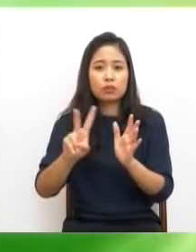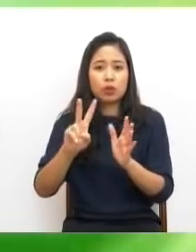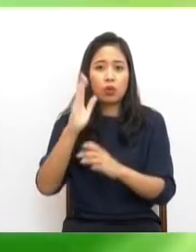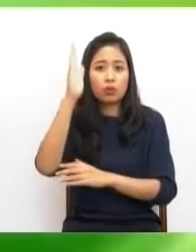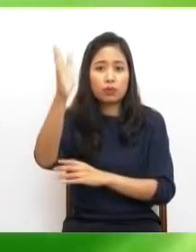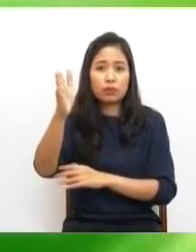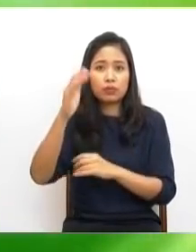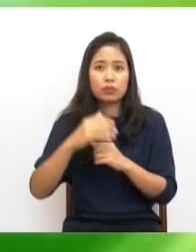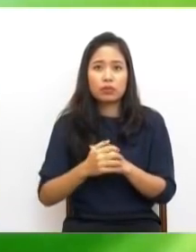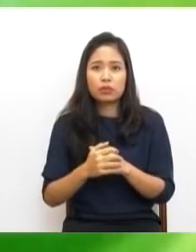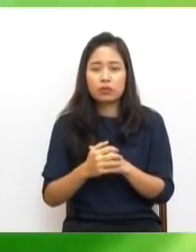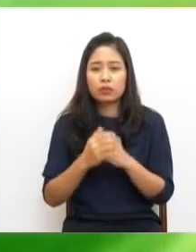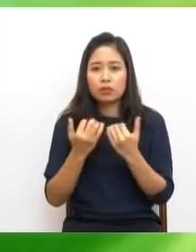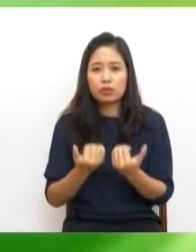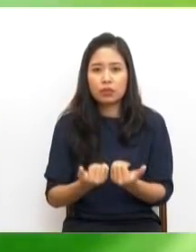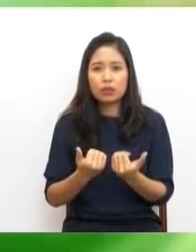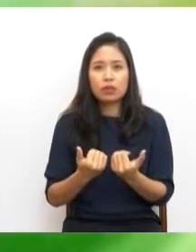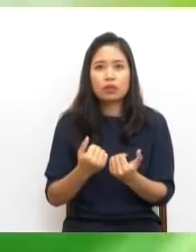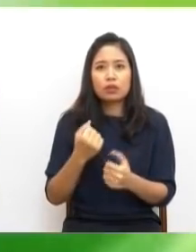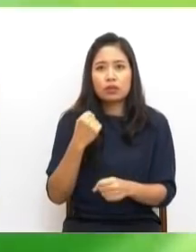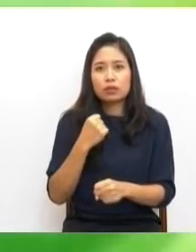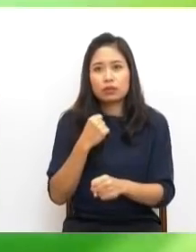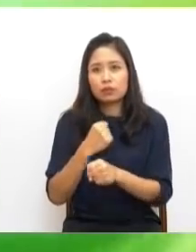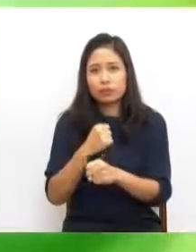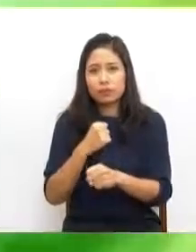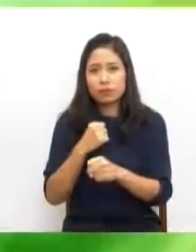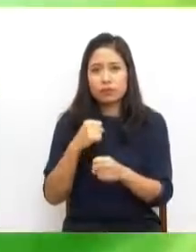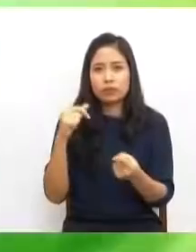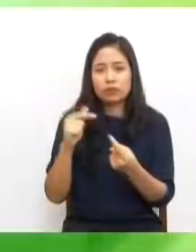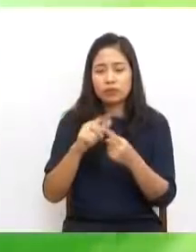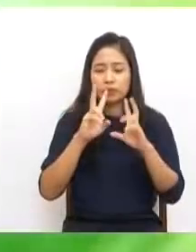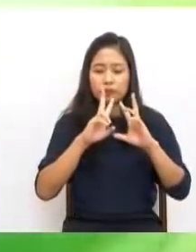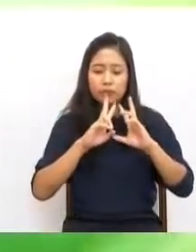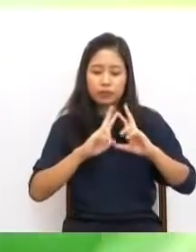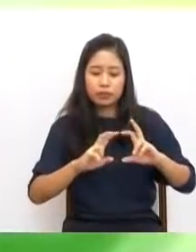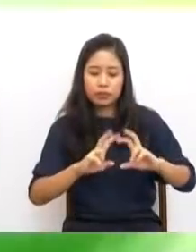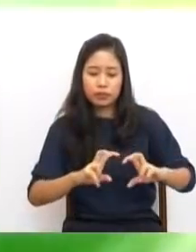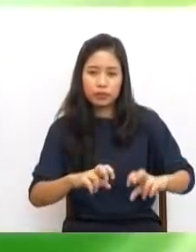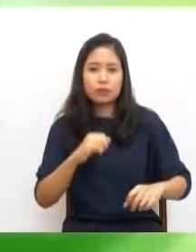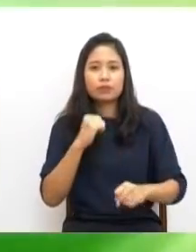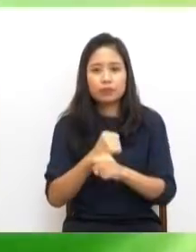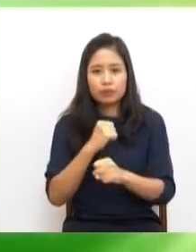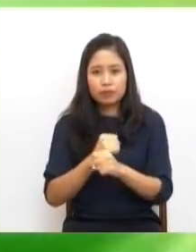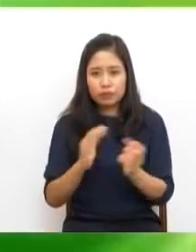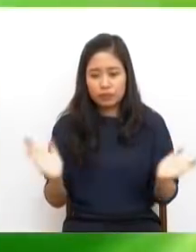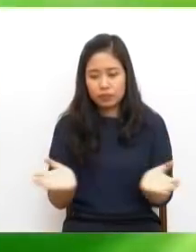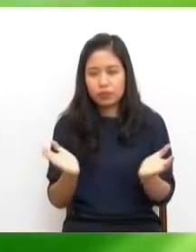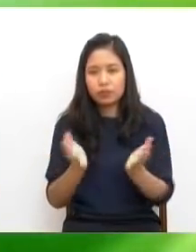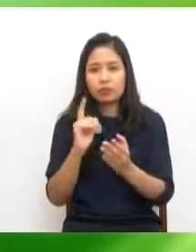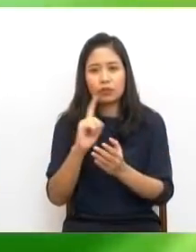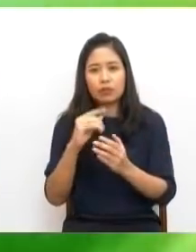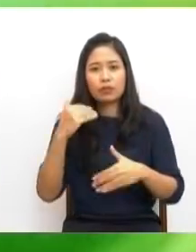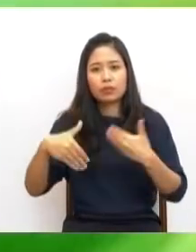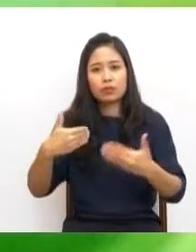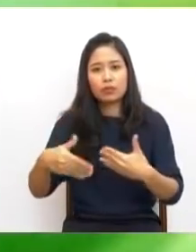างสพฐเองก็จะมีแนวความคิดที่จะพิจารณาดำเนินการให้มีการสอบแข่ง